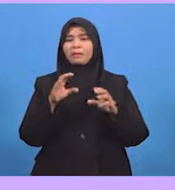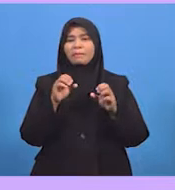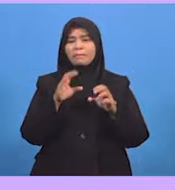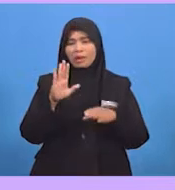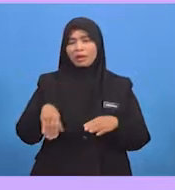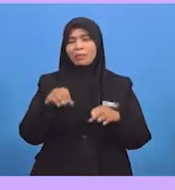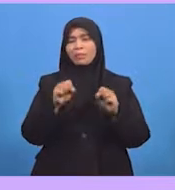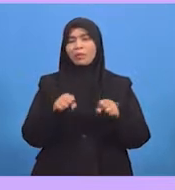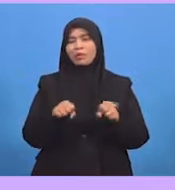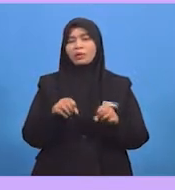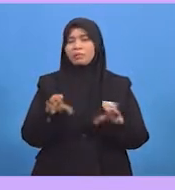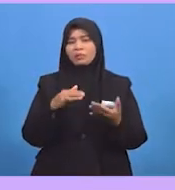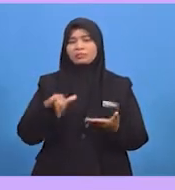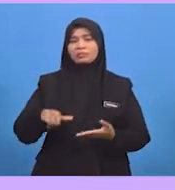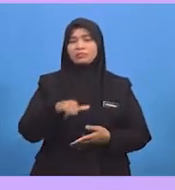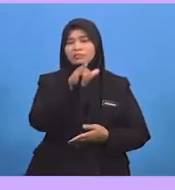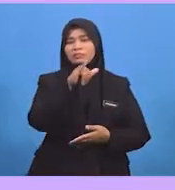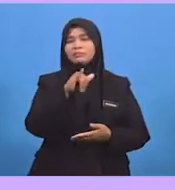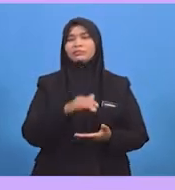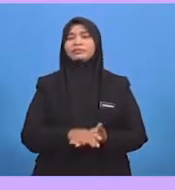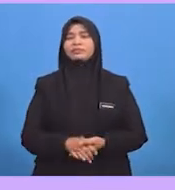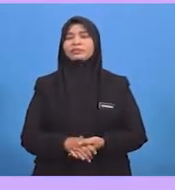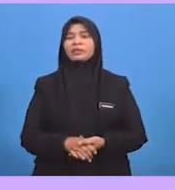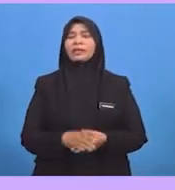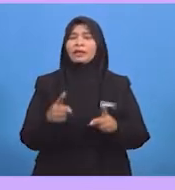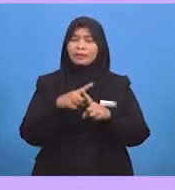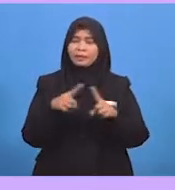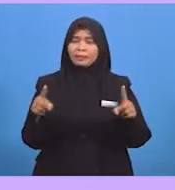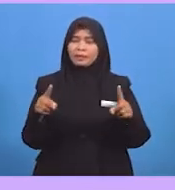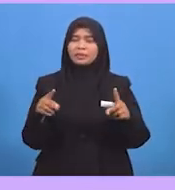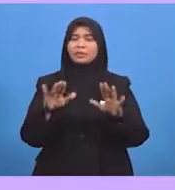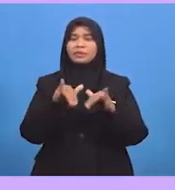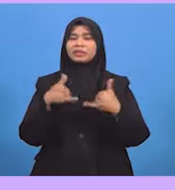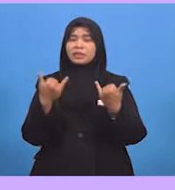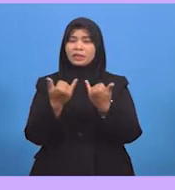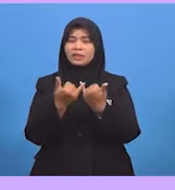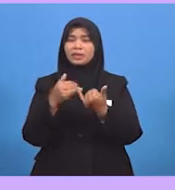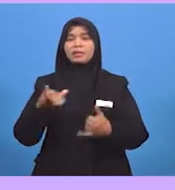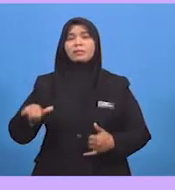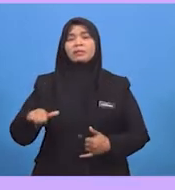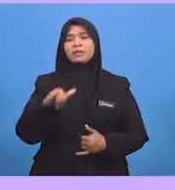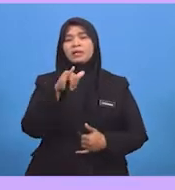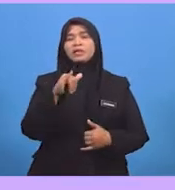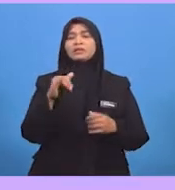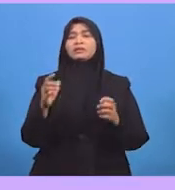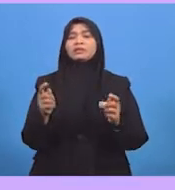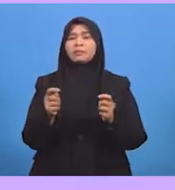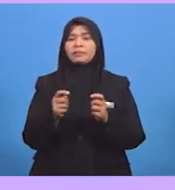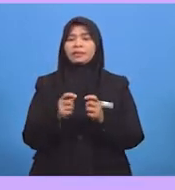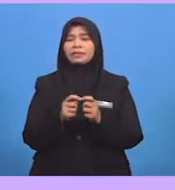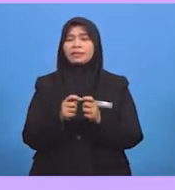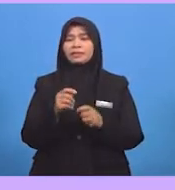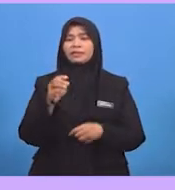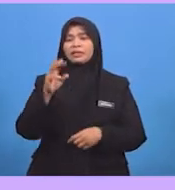pesawat seperti yang dibangunkan oleh syarikat Boeing. Tetapi syarikat penerbangan tempatan seperti